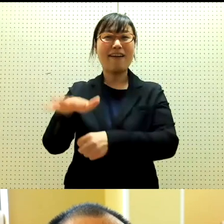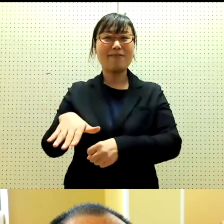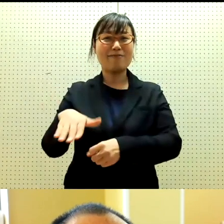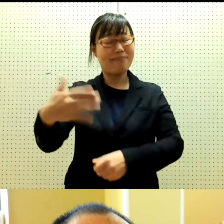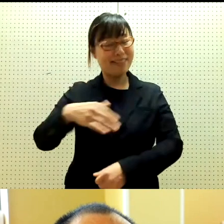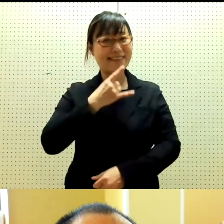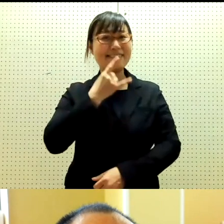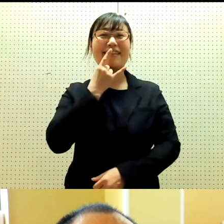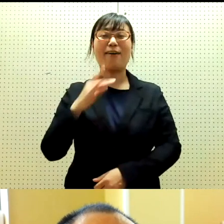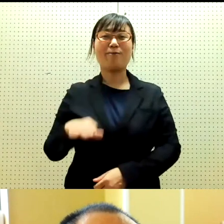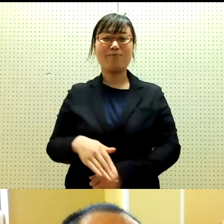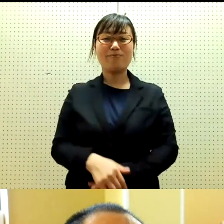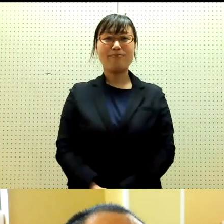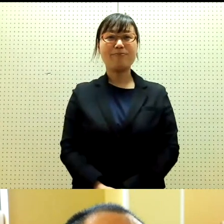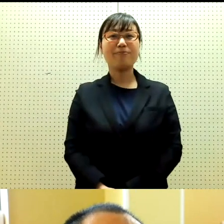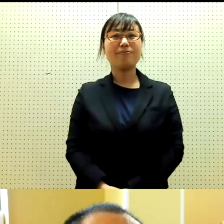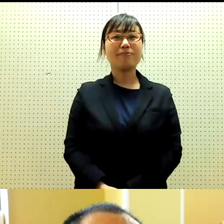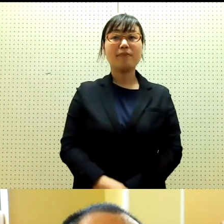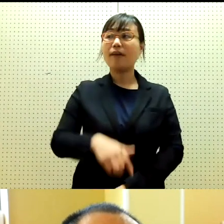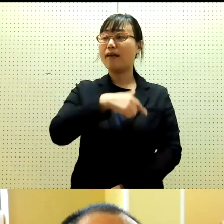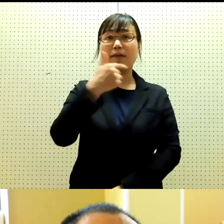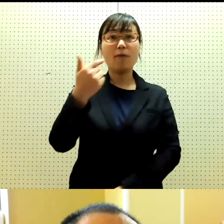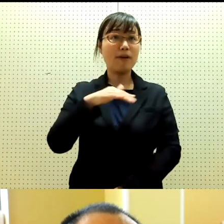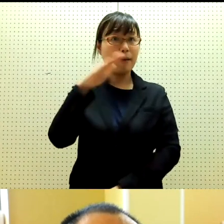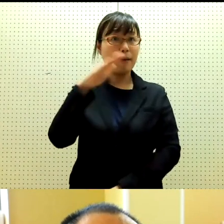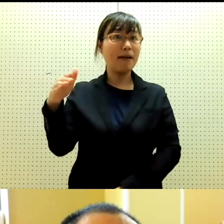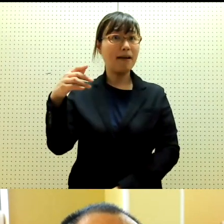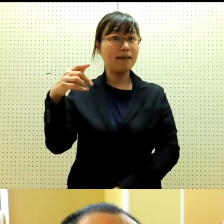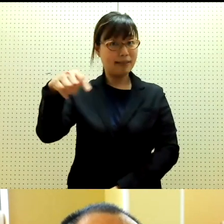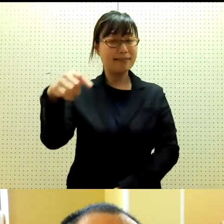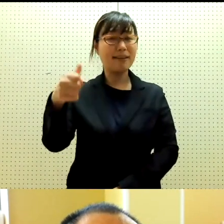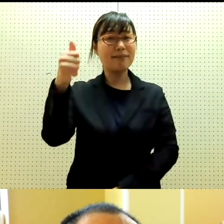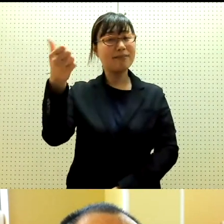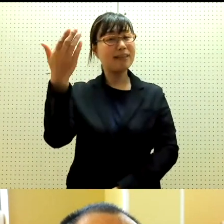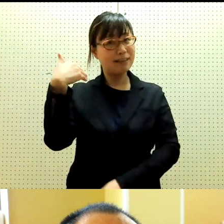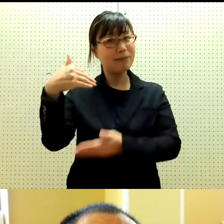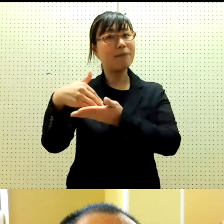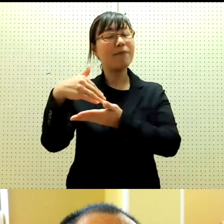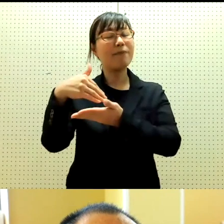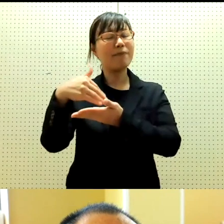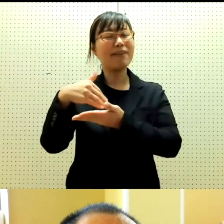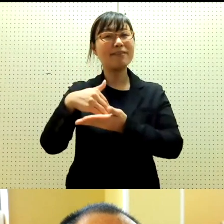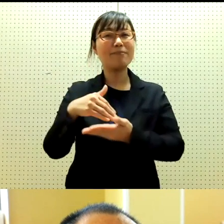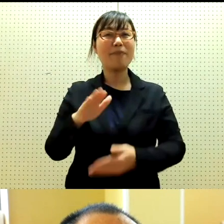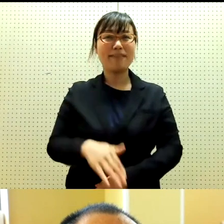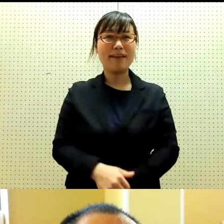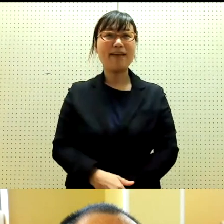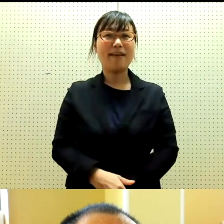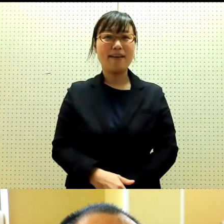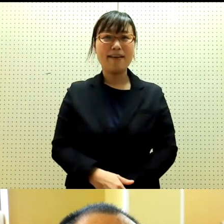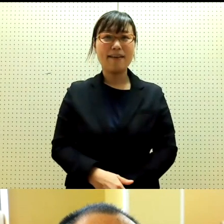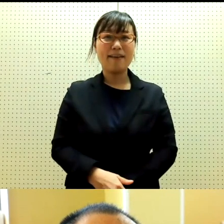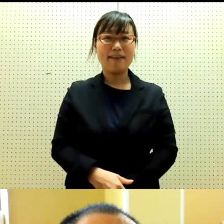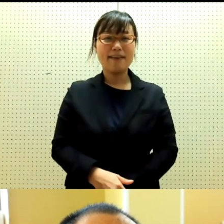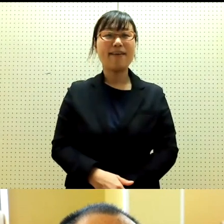で大山先生も先ほど のことをお話ししていただいて、毛利副校長先生もああやって言ってく